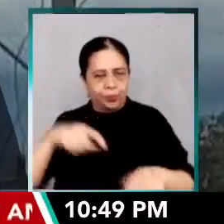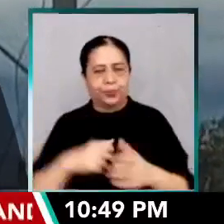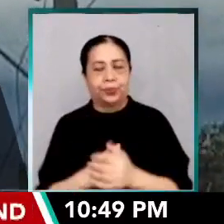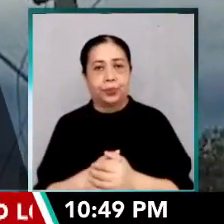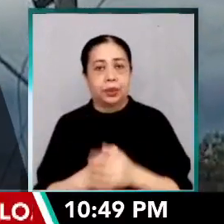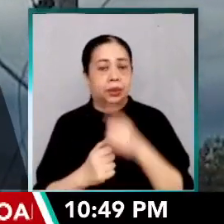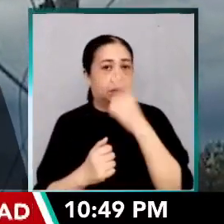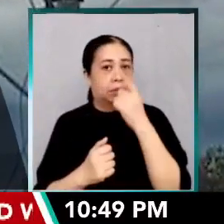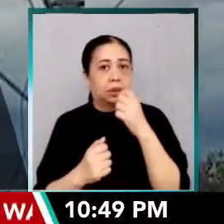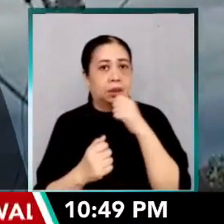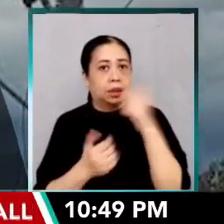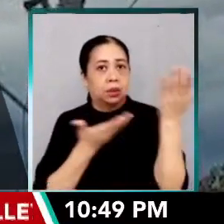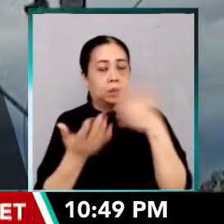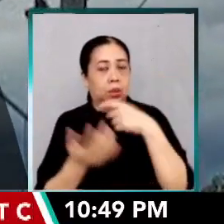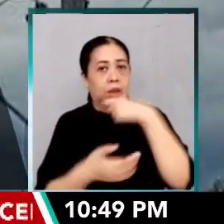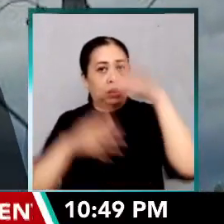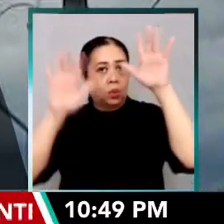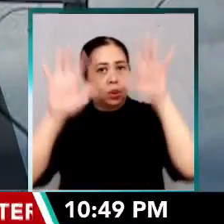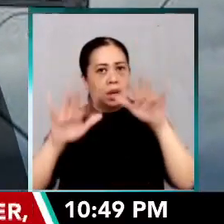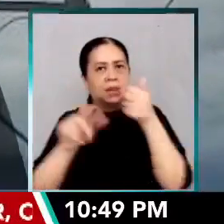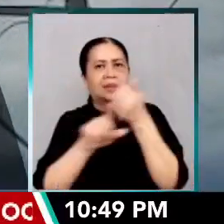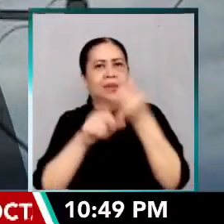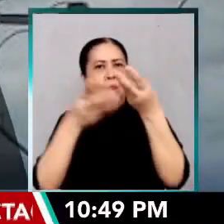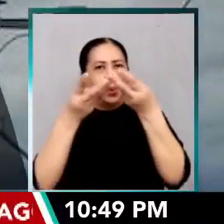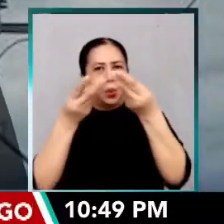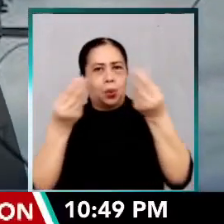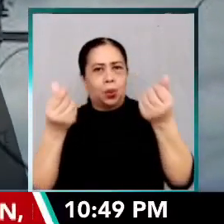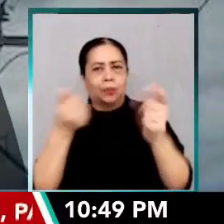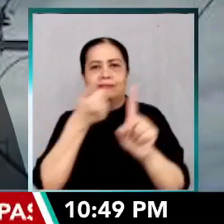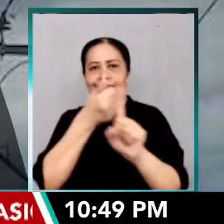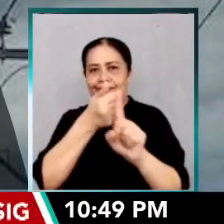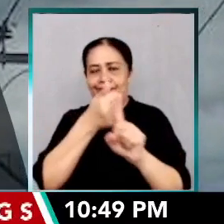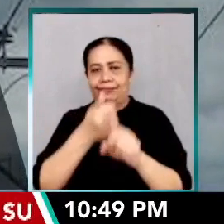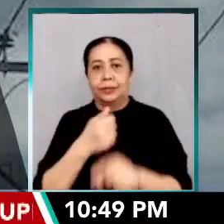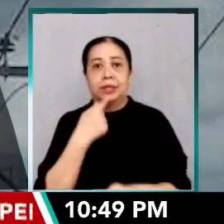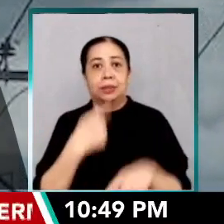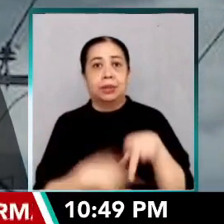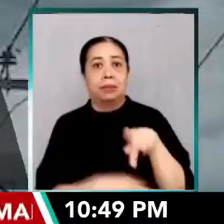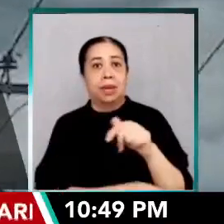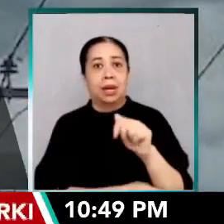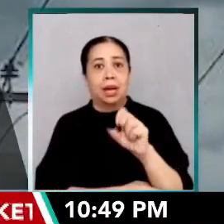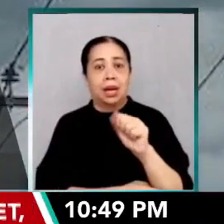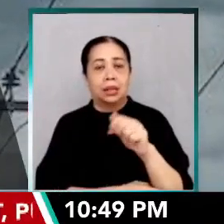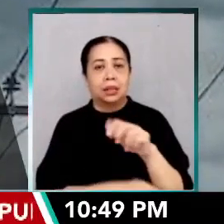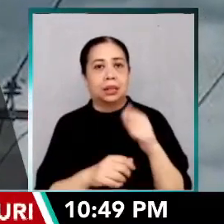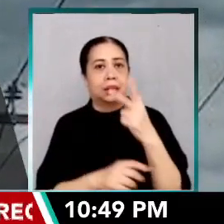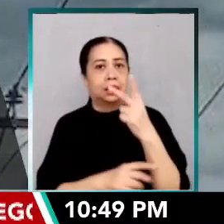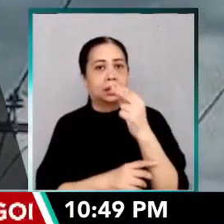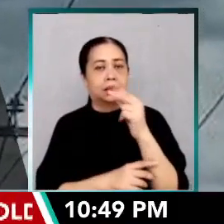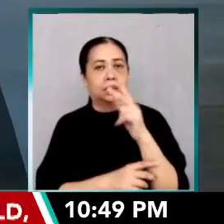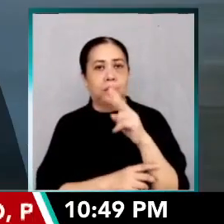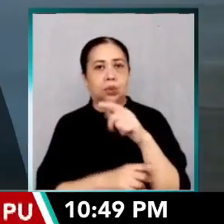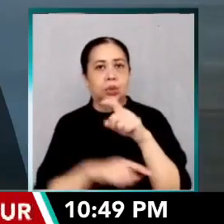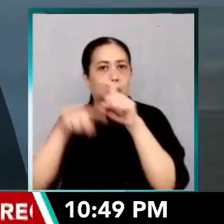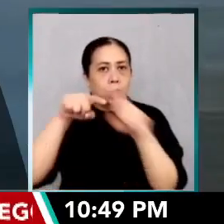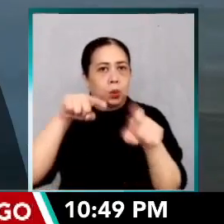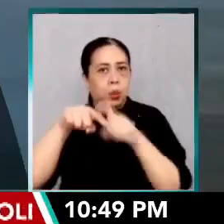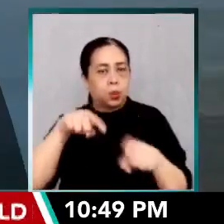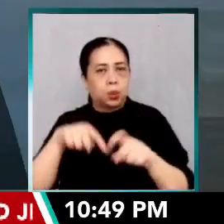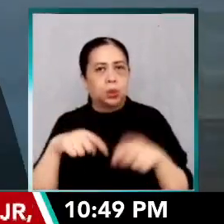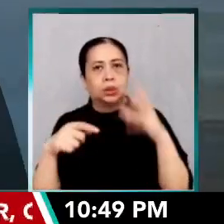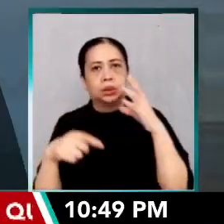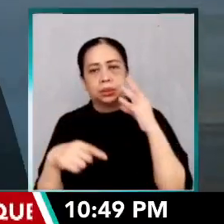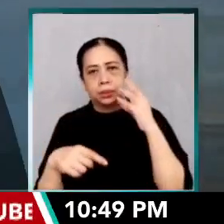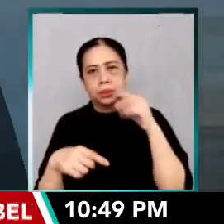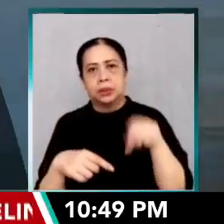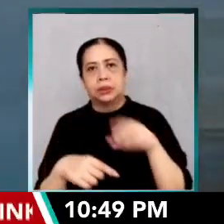dalang ulan, malulusaw rin ito ng kusa. Ayon sa PAGASA, umabot ng 32 thunderstorm ang naitala sa lalawigan